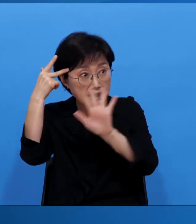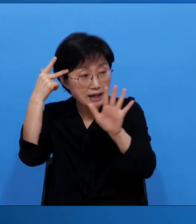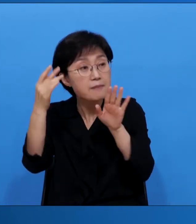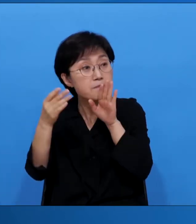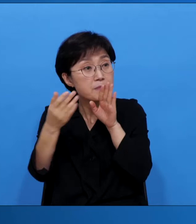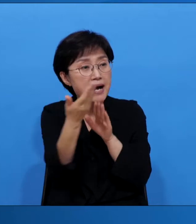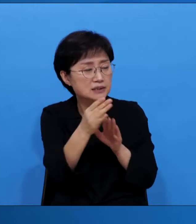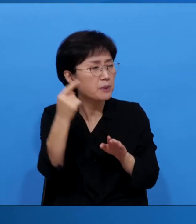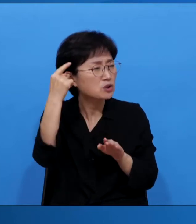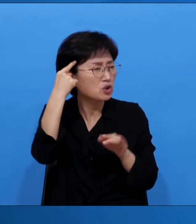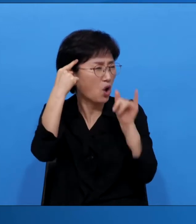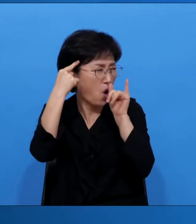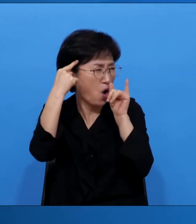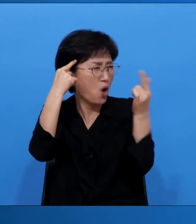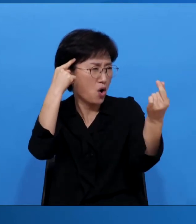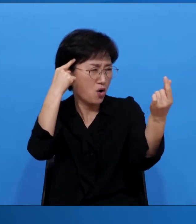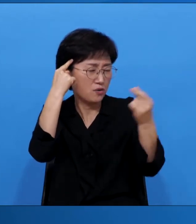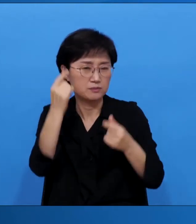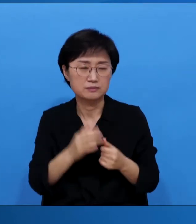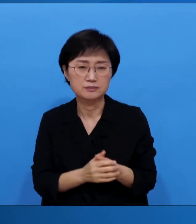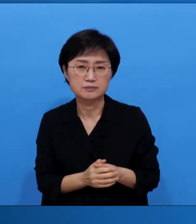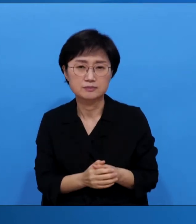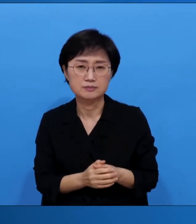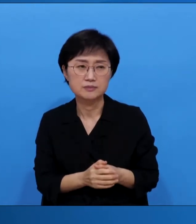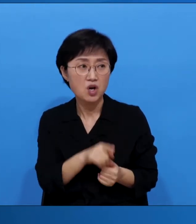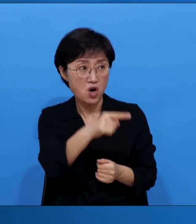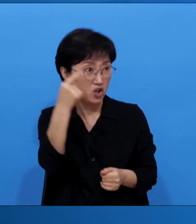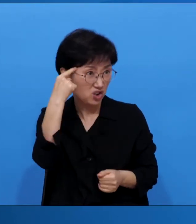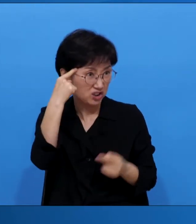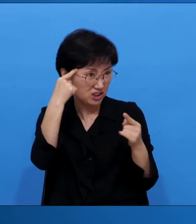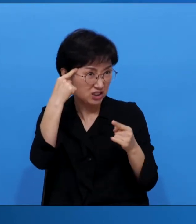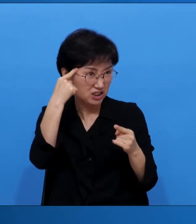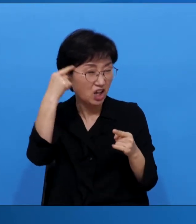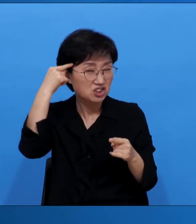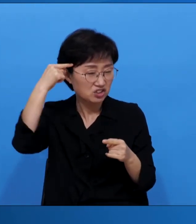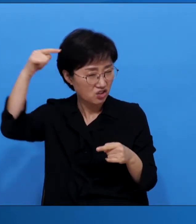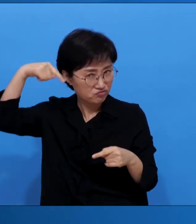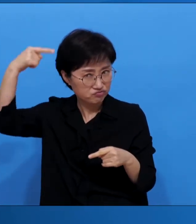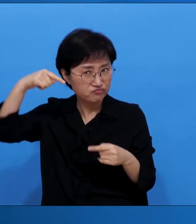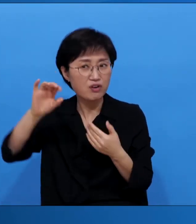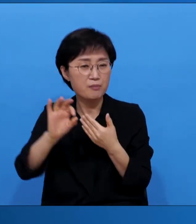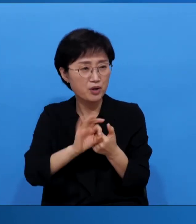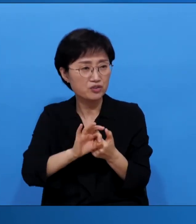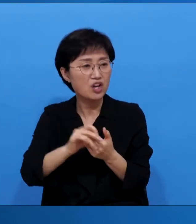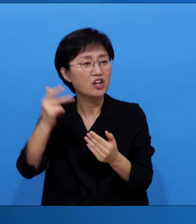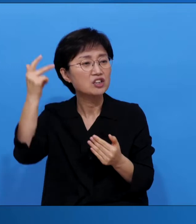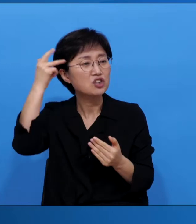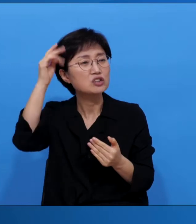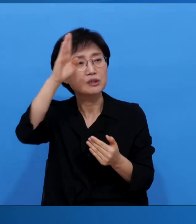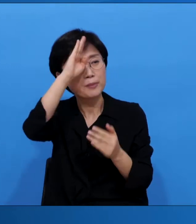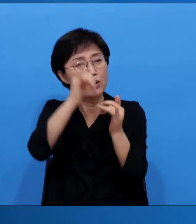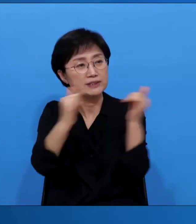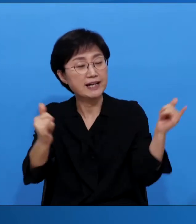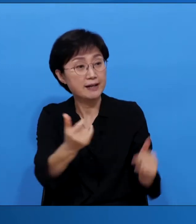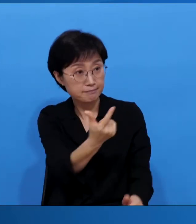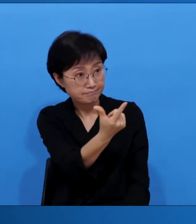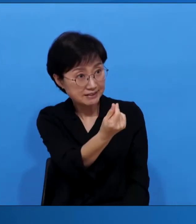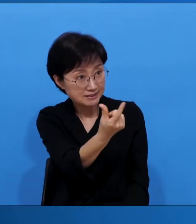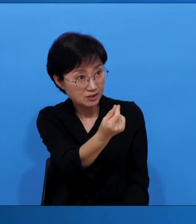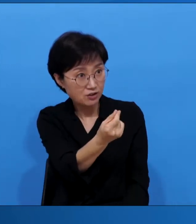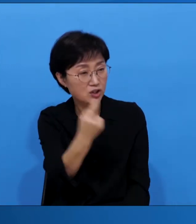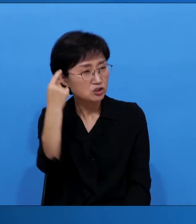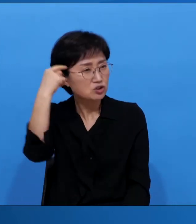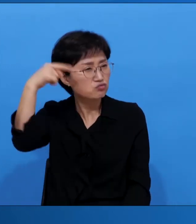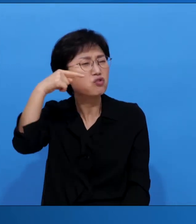refute its existence, it exists. 그 정신이 나가버리거나 돌면 정신병자 되는 겁니다. 그래서 And I said, because if